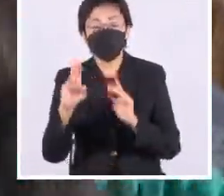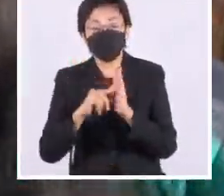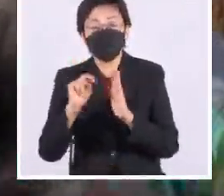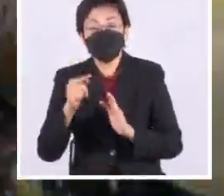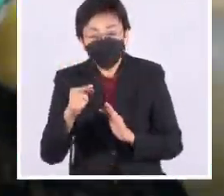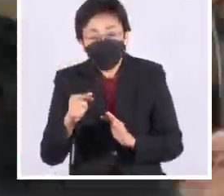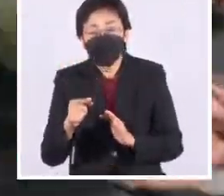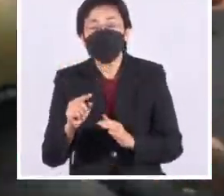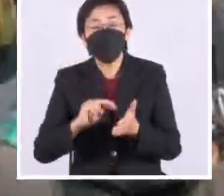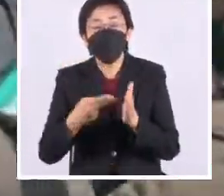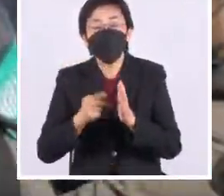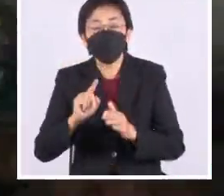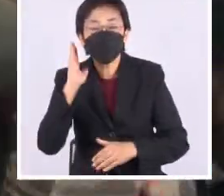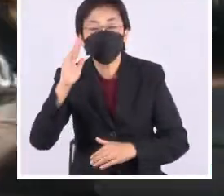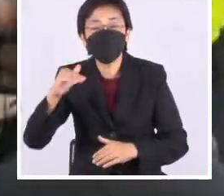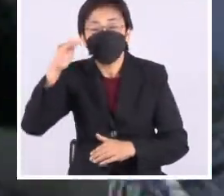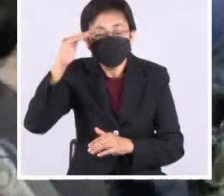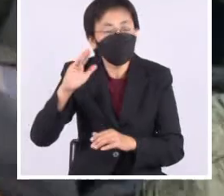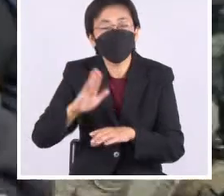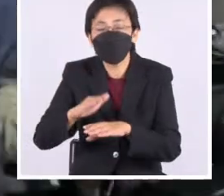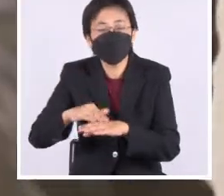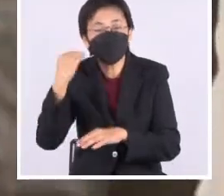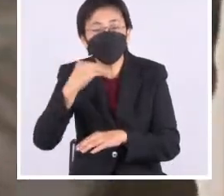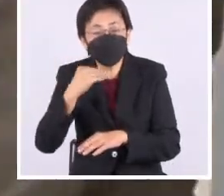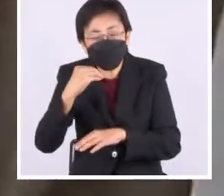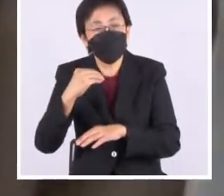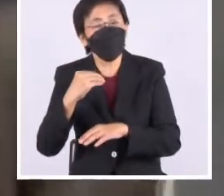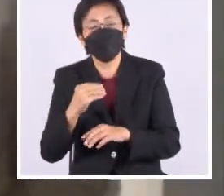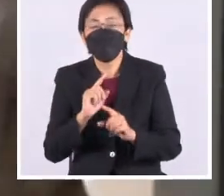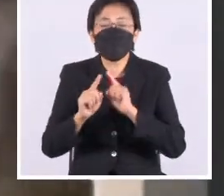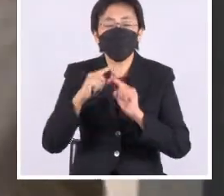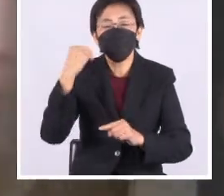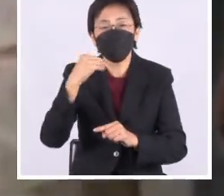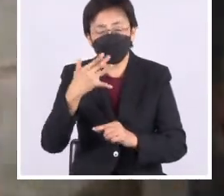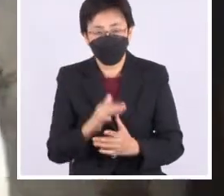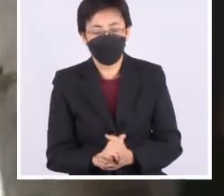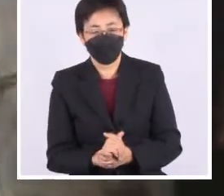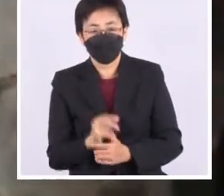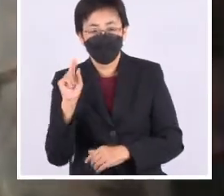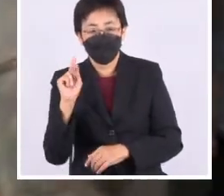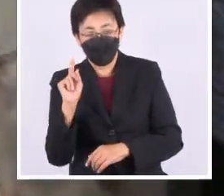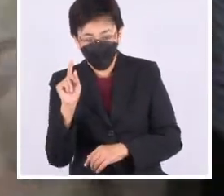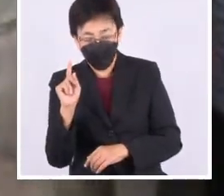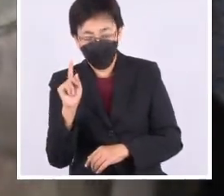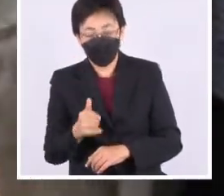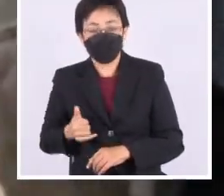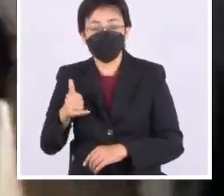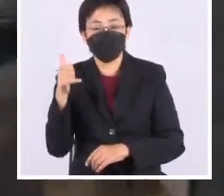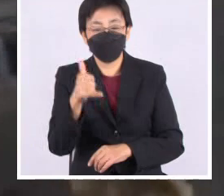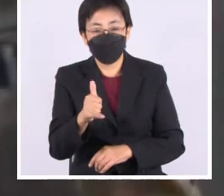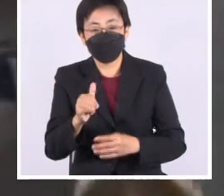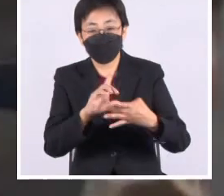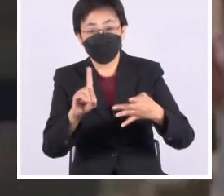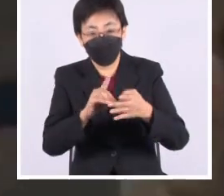สูงสิงกับใครอยู่แล้วจนกระทั่งมาก่อเหตุคุณผู้ชมคะเมื่อวานนี้เราให้ผู้สื่อข่าวของเราค่ะคุณเนยณัฐชนิดเทียนน้อยเนี่ยไ